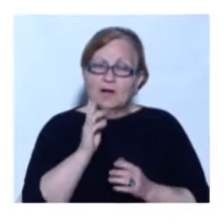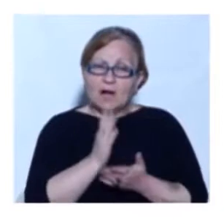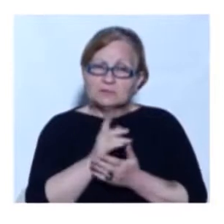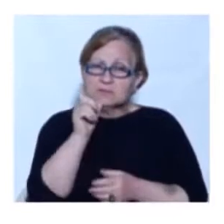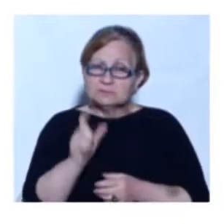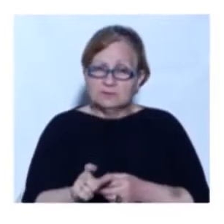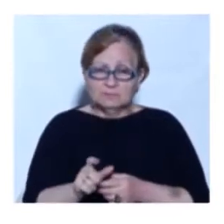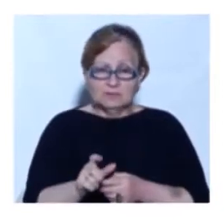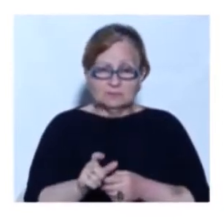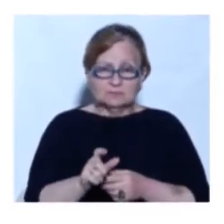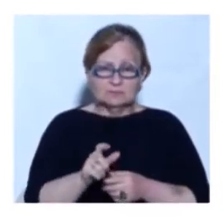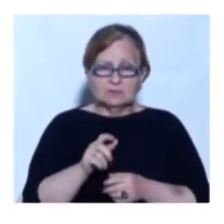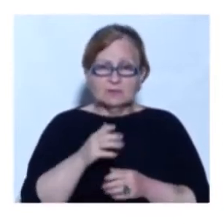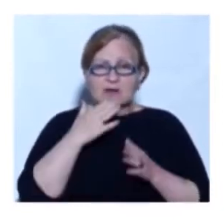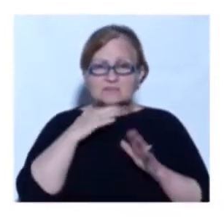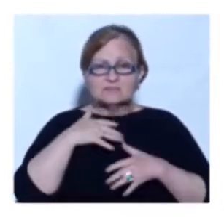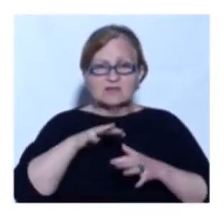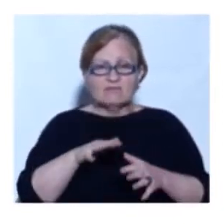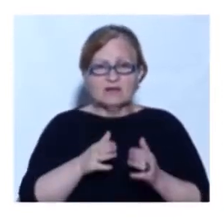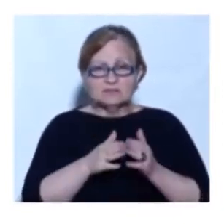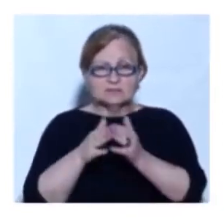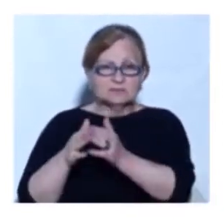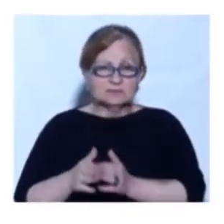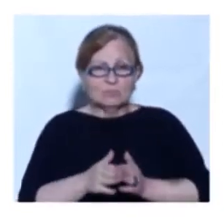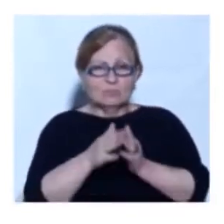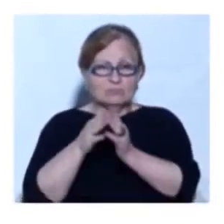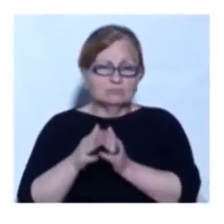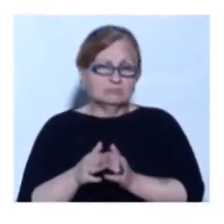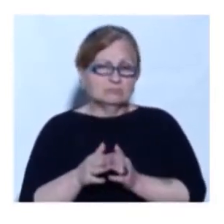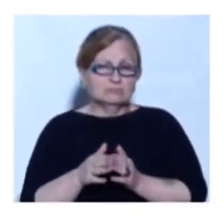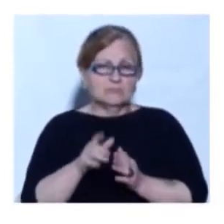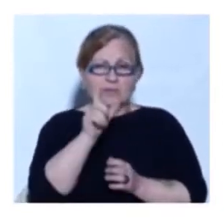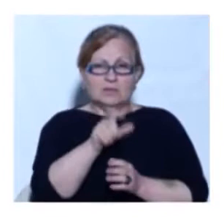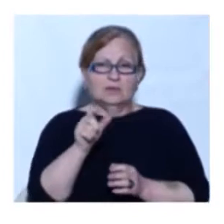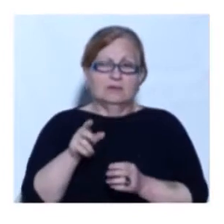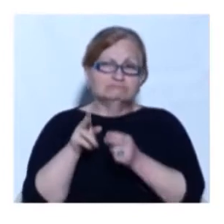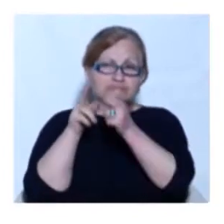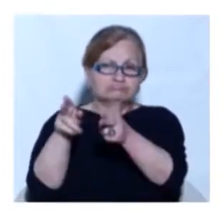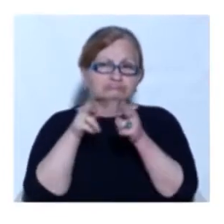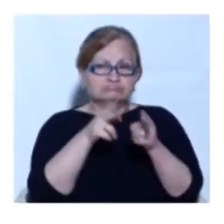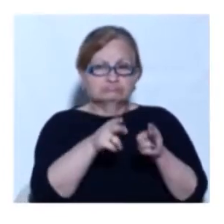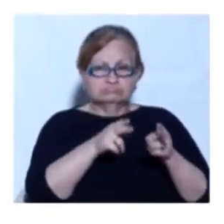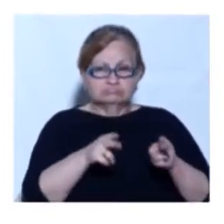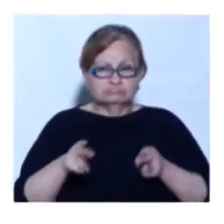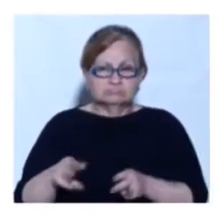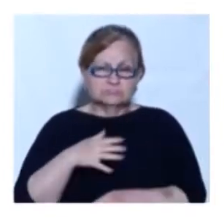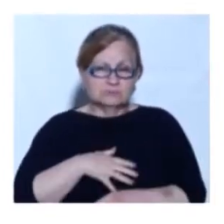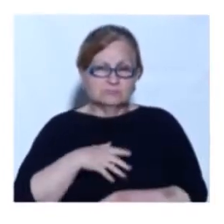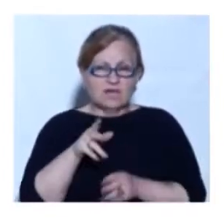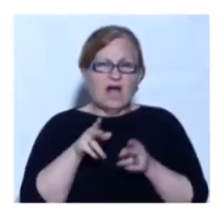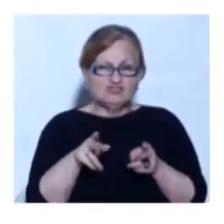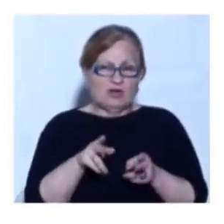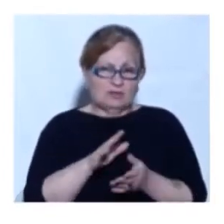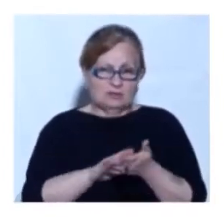ადამიანი, რომელიც ზღვაზე მოგზაურობს გემით და ადამიანებს ძარცვავს სამწუხაროდ.